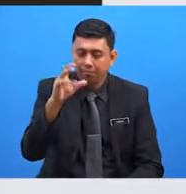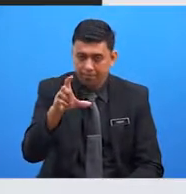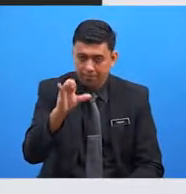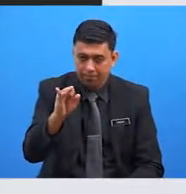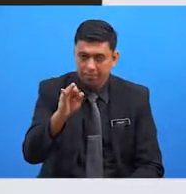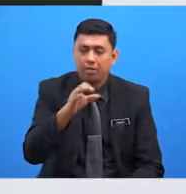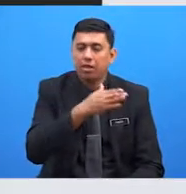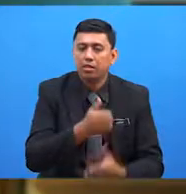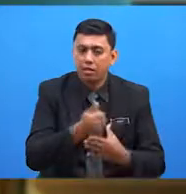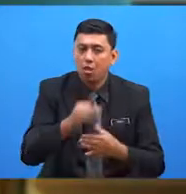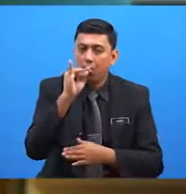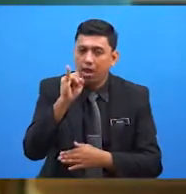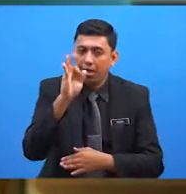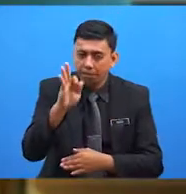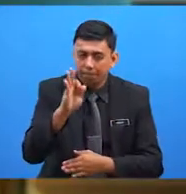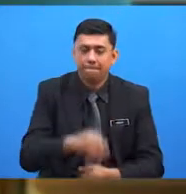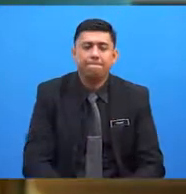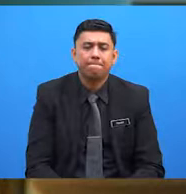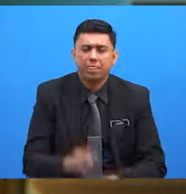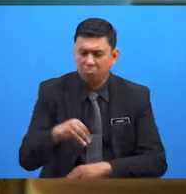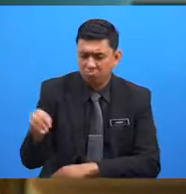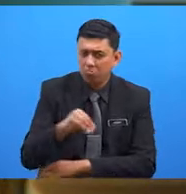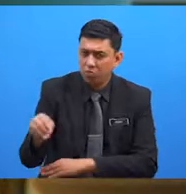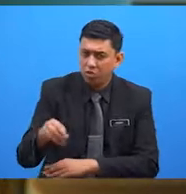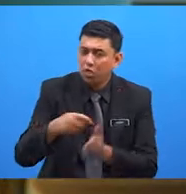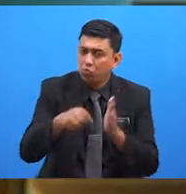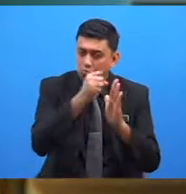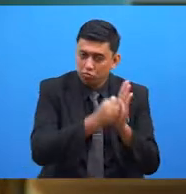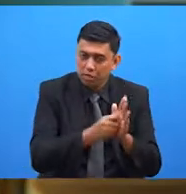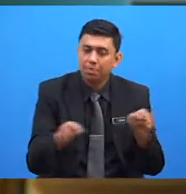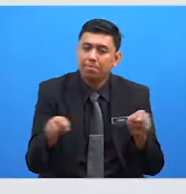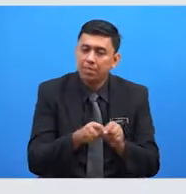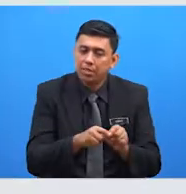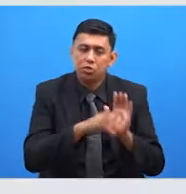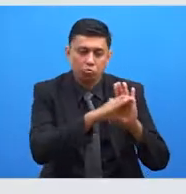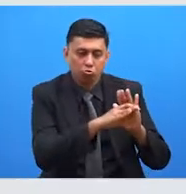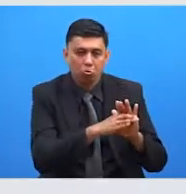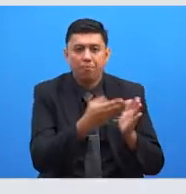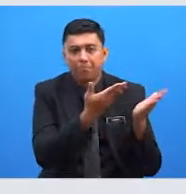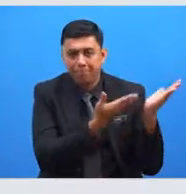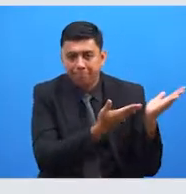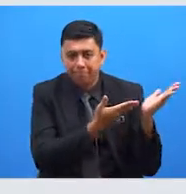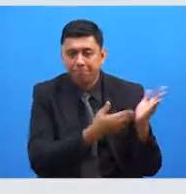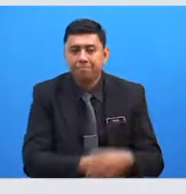ini. Murid-murid, tulis skrip seperti dipaparkan.